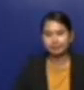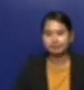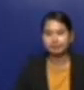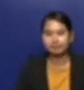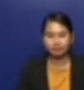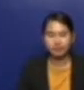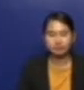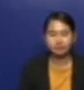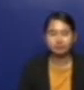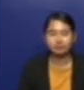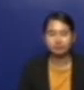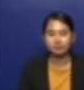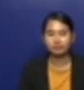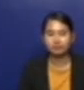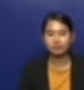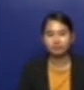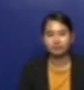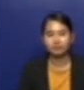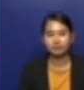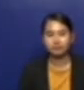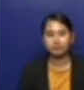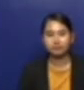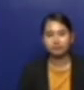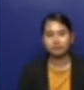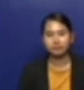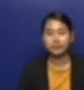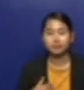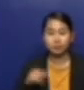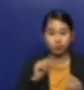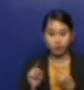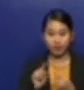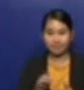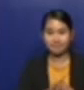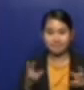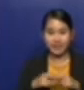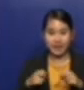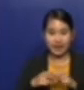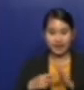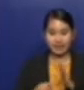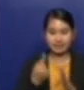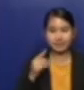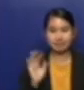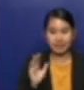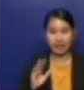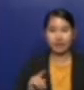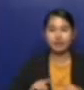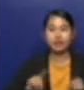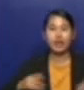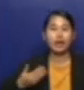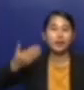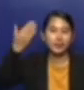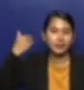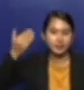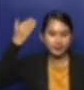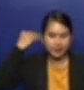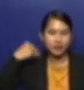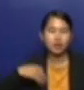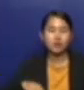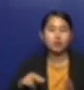ให้มันเกิดขึ้นไม่ได้เป็นคนสร้างสถานการณ์แต่ในอดีตมันเป็นบทเรียน